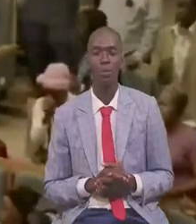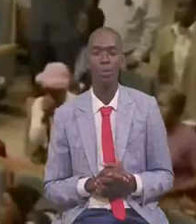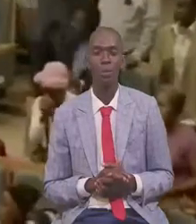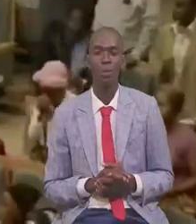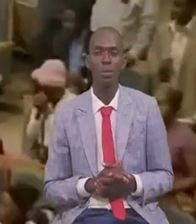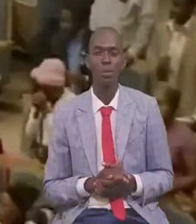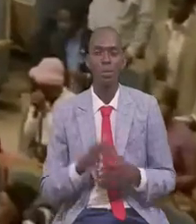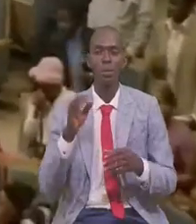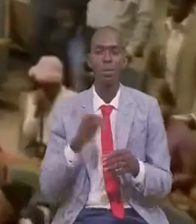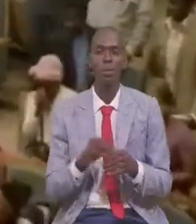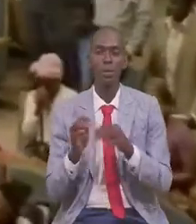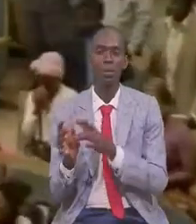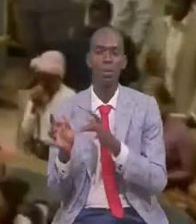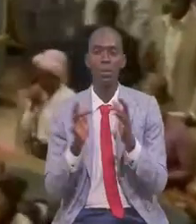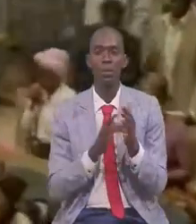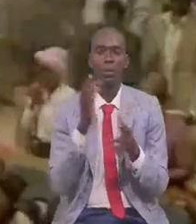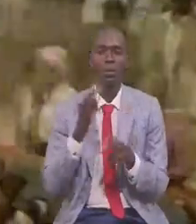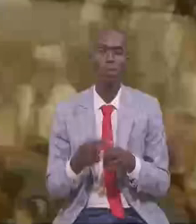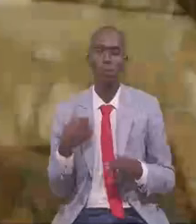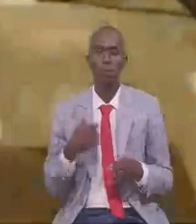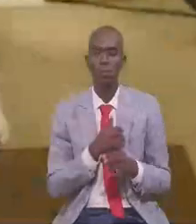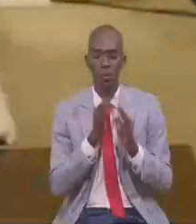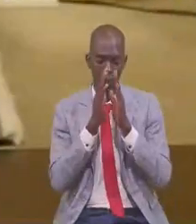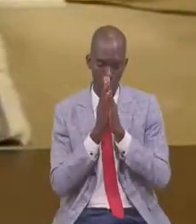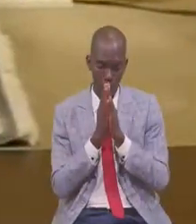Au nom de Jésus, nous prions.